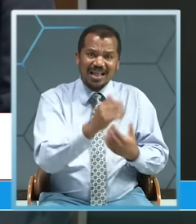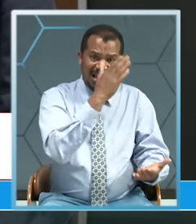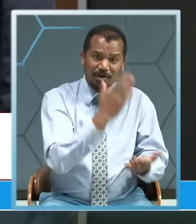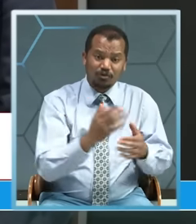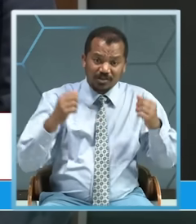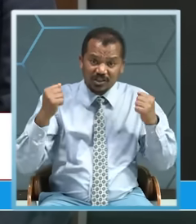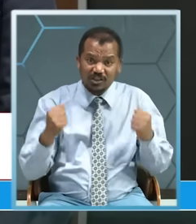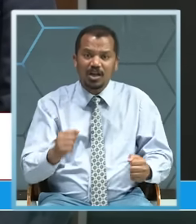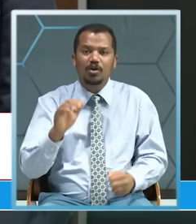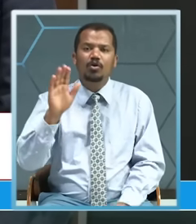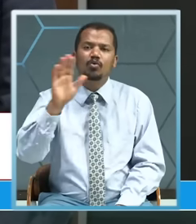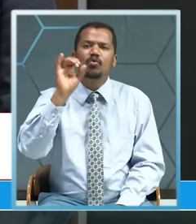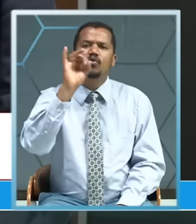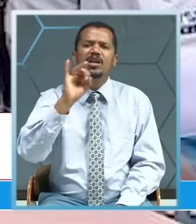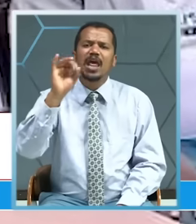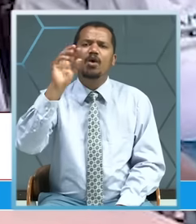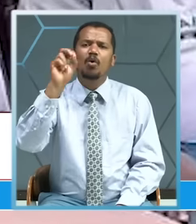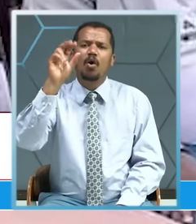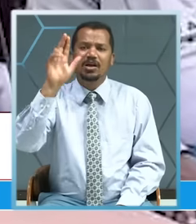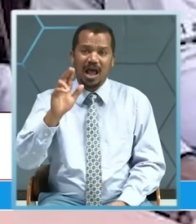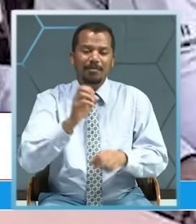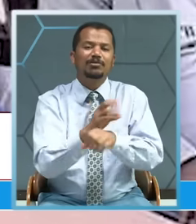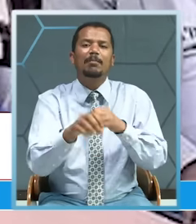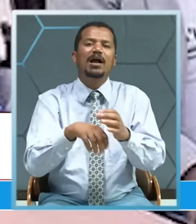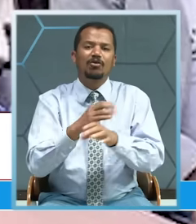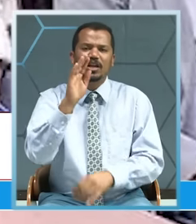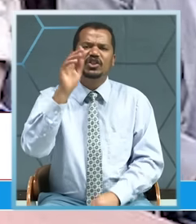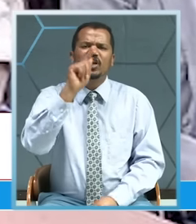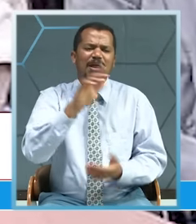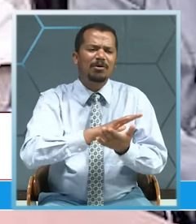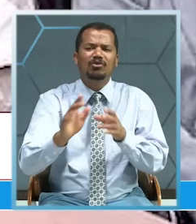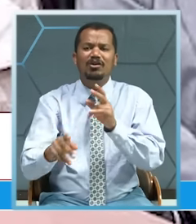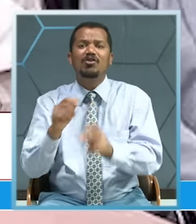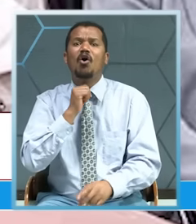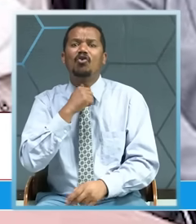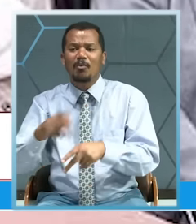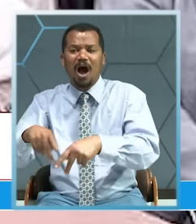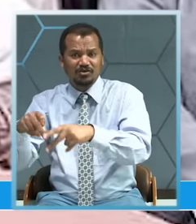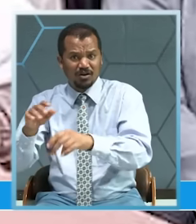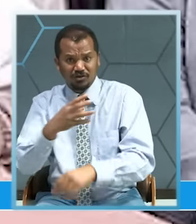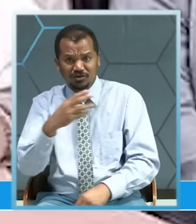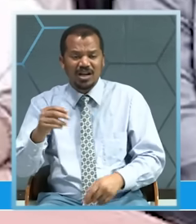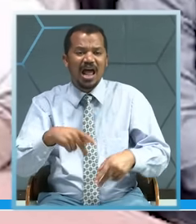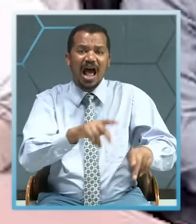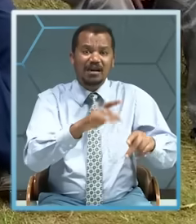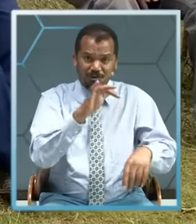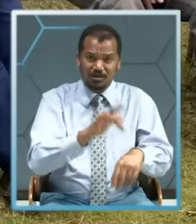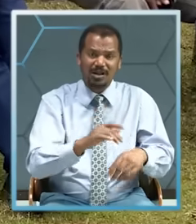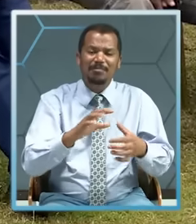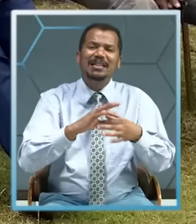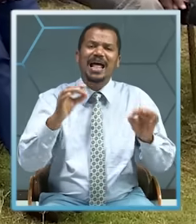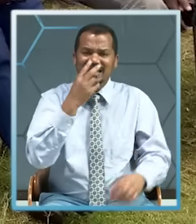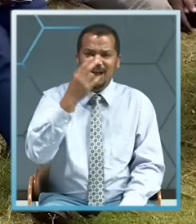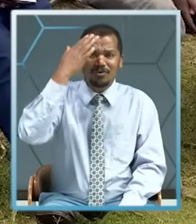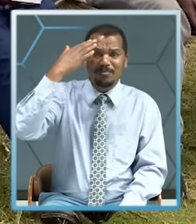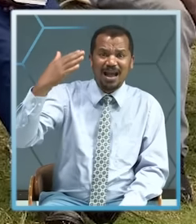ጥቃት ለማስቆም እንዲቻል በቡሌ ሆራ ከተማ መክረዋል። አሸባሪው ሸኔ በንጹሃን የጉጂ ኦሮሞ አርሶ አደሮችና አርብቶ አደሮች